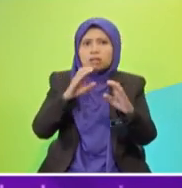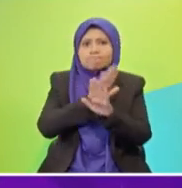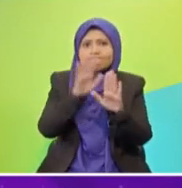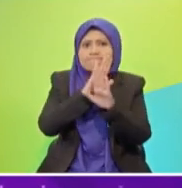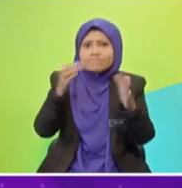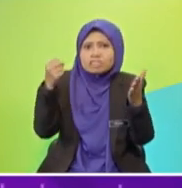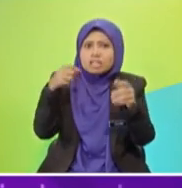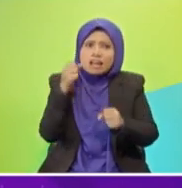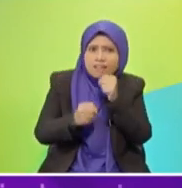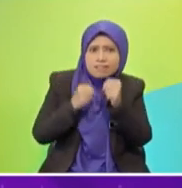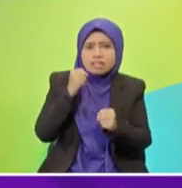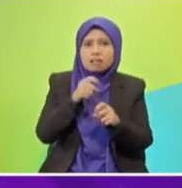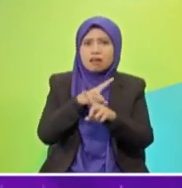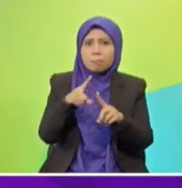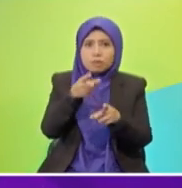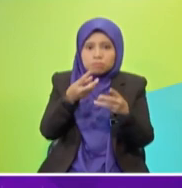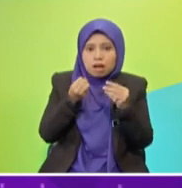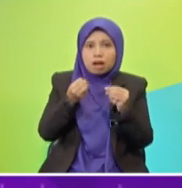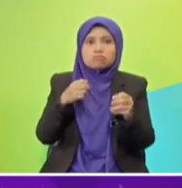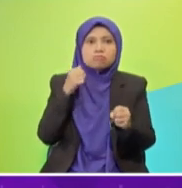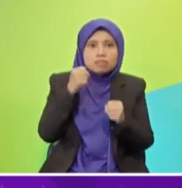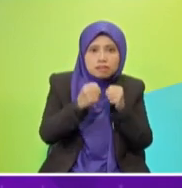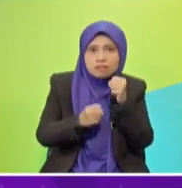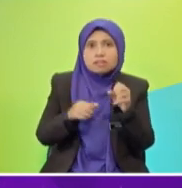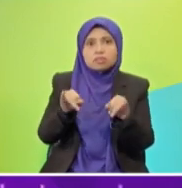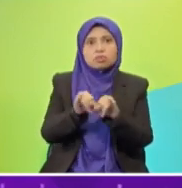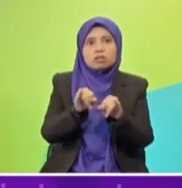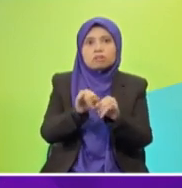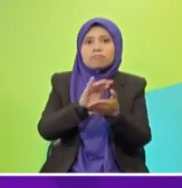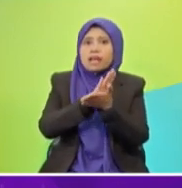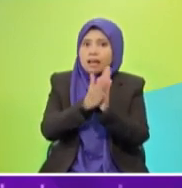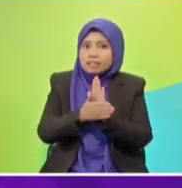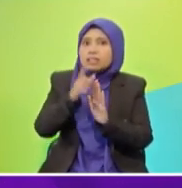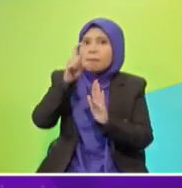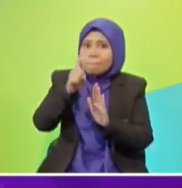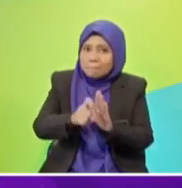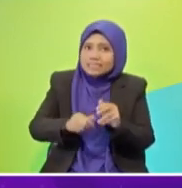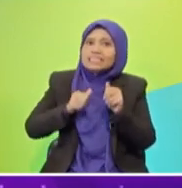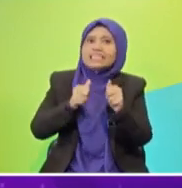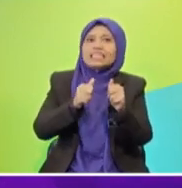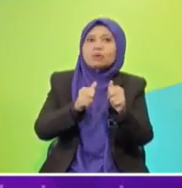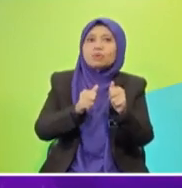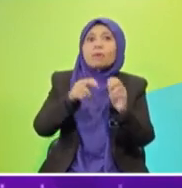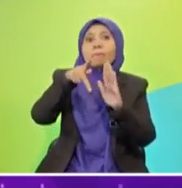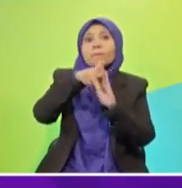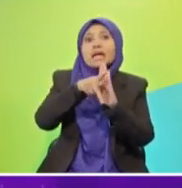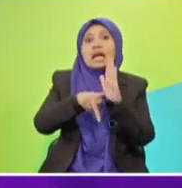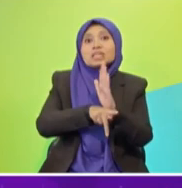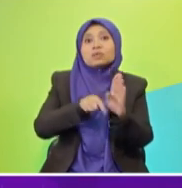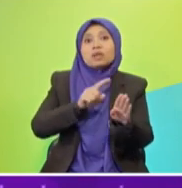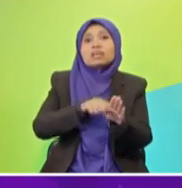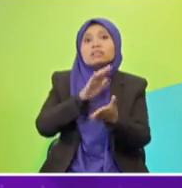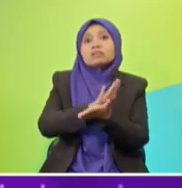lari eh dia nak lari kek lari Jadi kenapa tuh pada arahan dan peraturan di sekolah